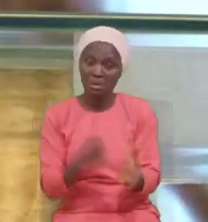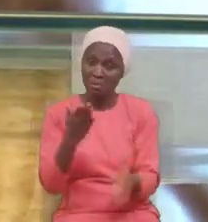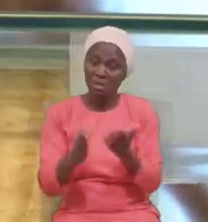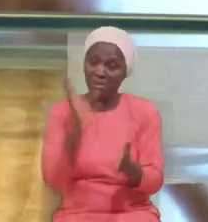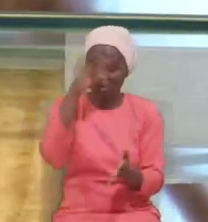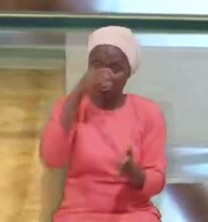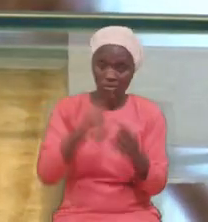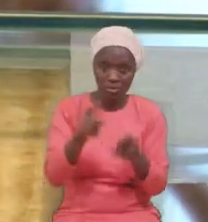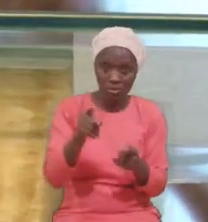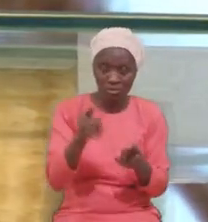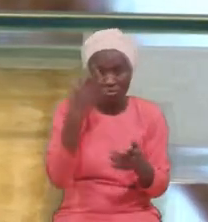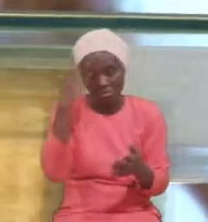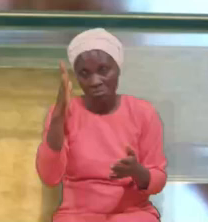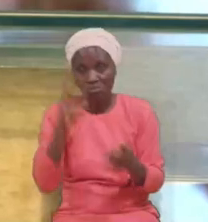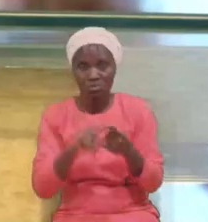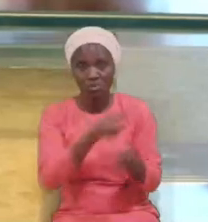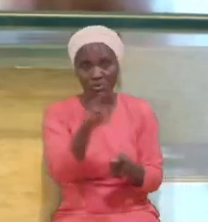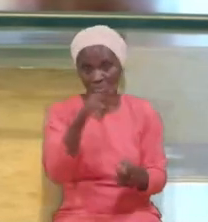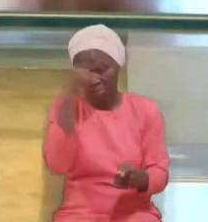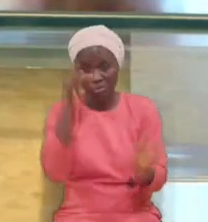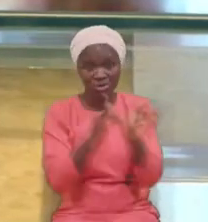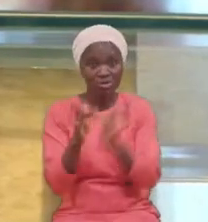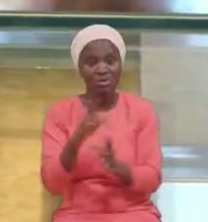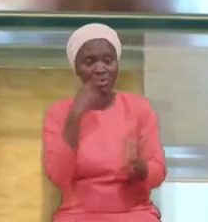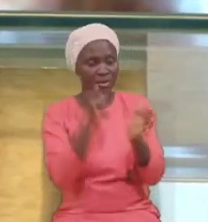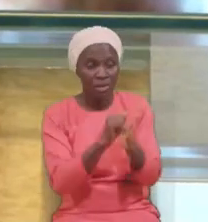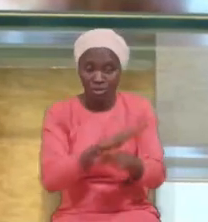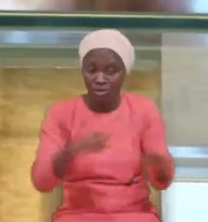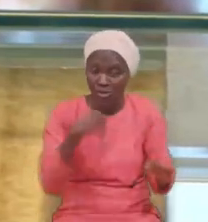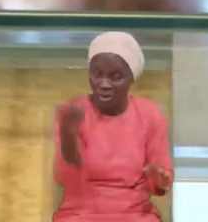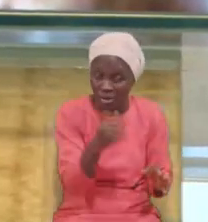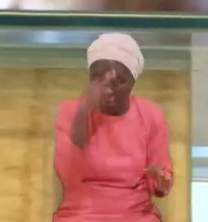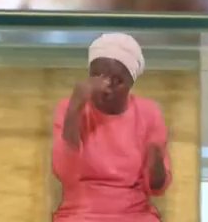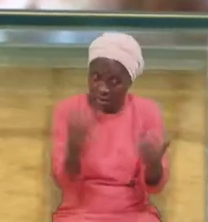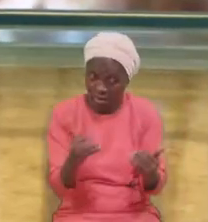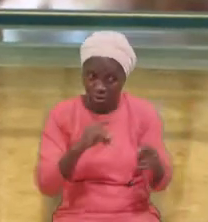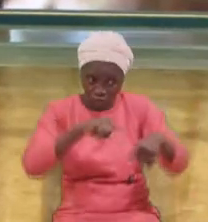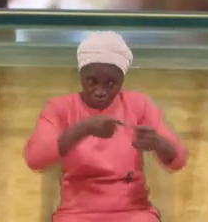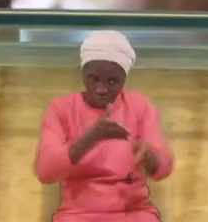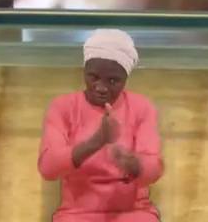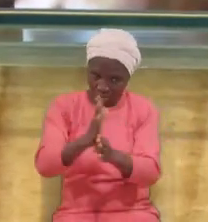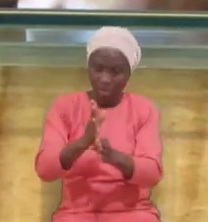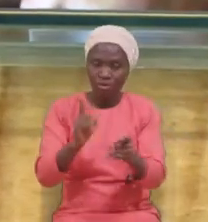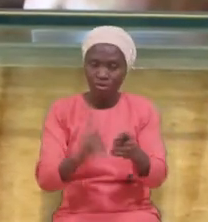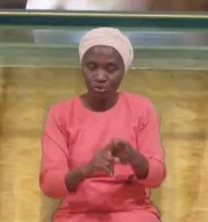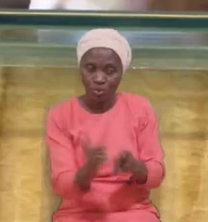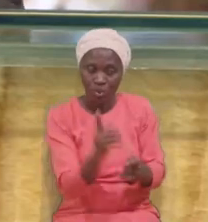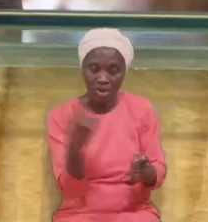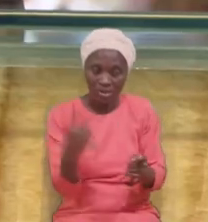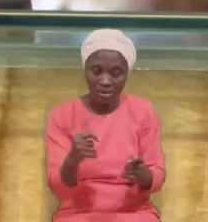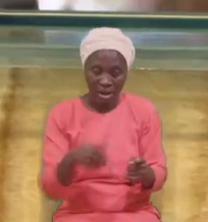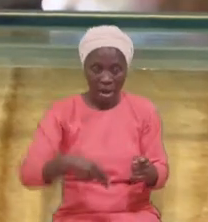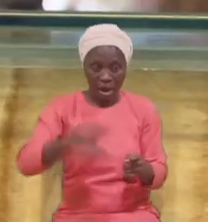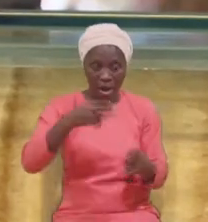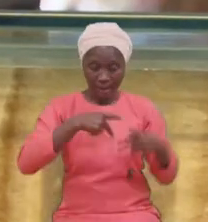peut vous être étranger ou inconnu à vous. Mais Jésus a dit, n'allez dire à personne, allez directement